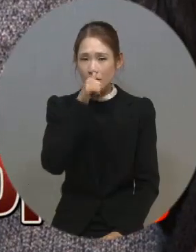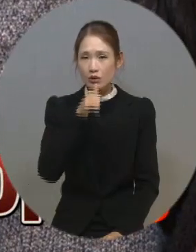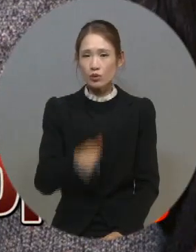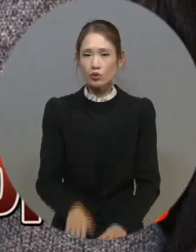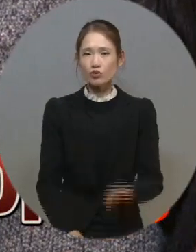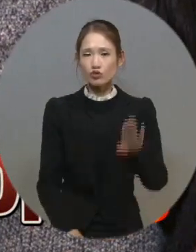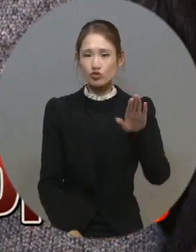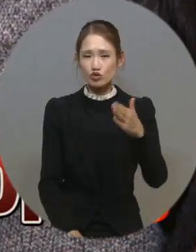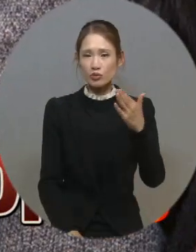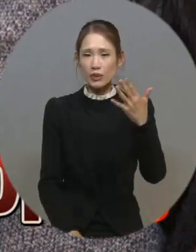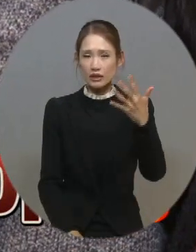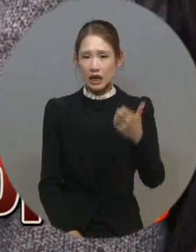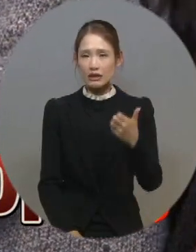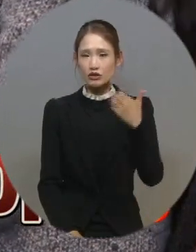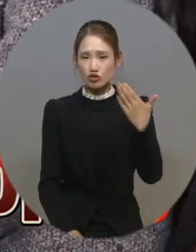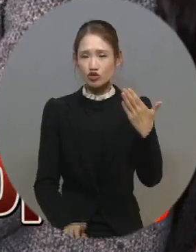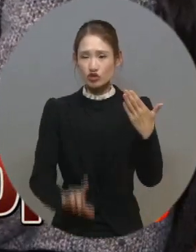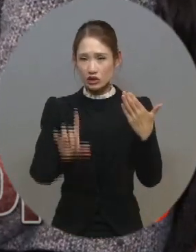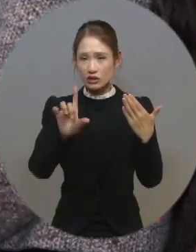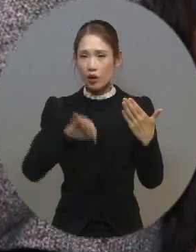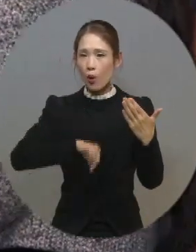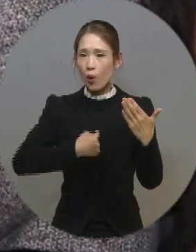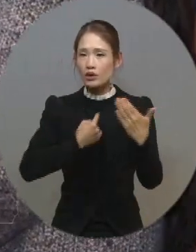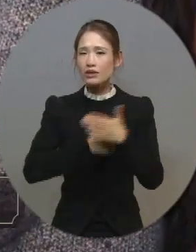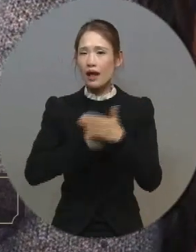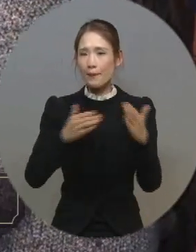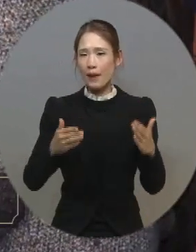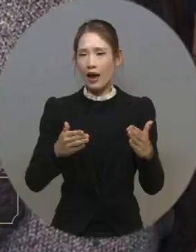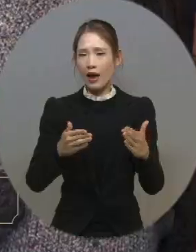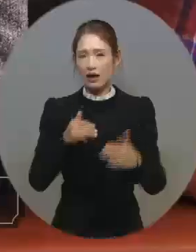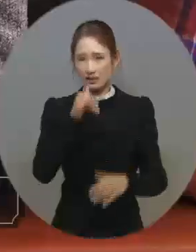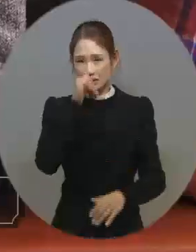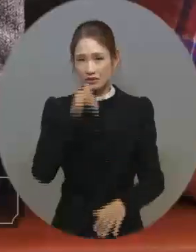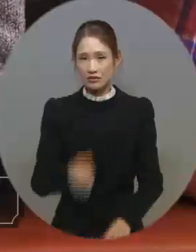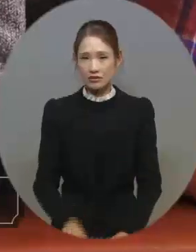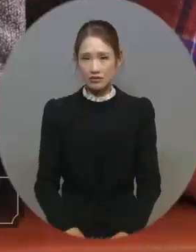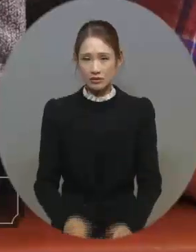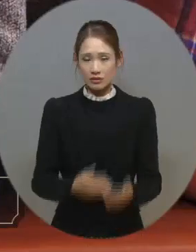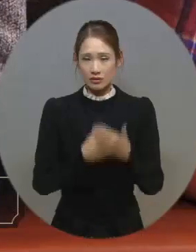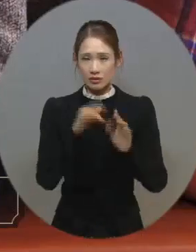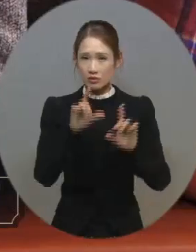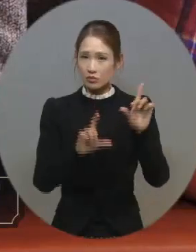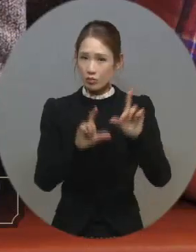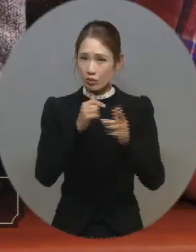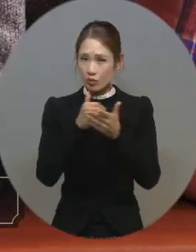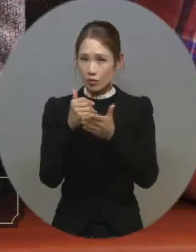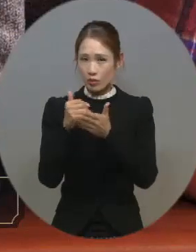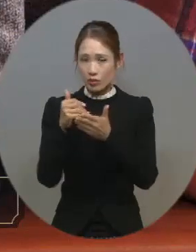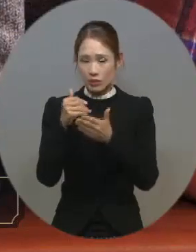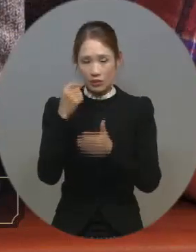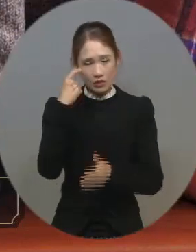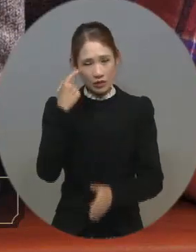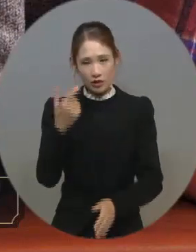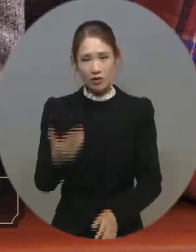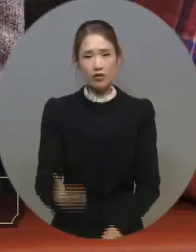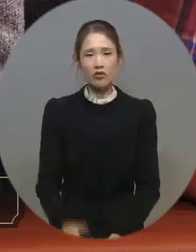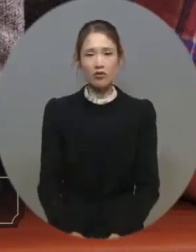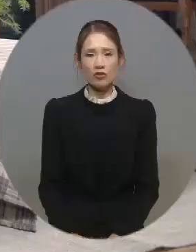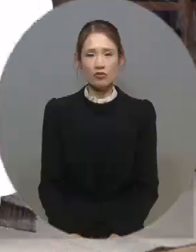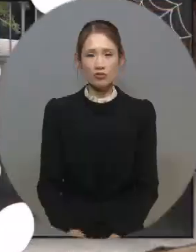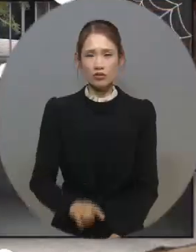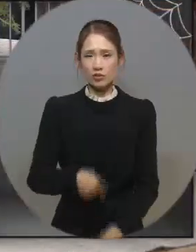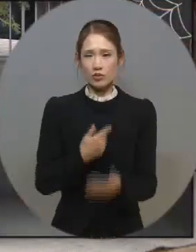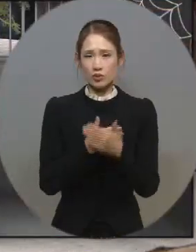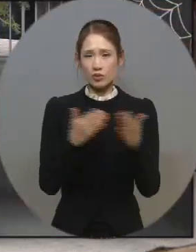949일을 감옥에서 혼자 독방에 있었어요. 그리고 혹시 독방이 어떻게 생겼는지 좀 뭐 묘사를 좀 해주실 수 있습니까? 독방